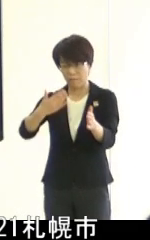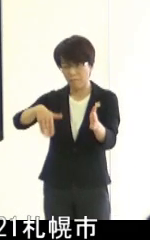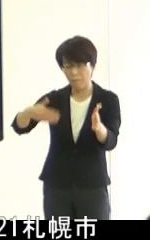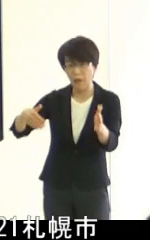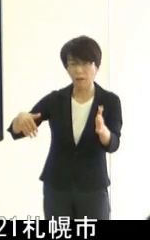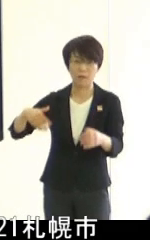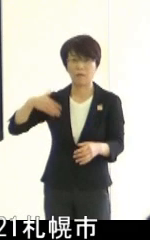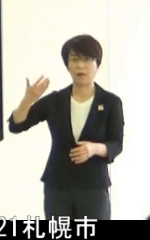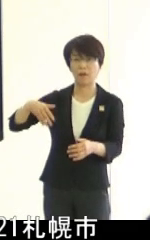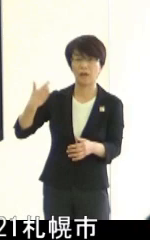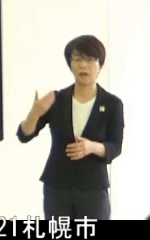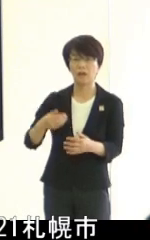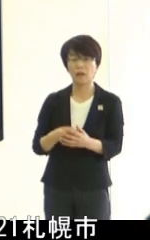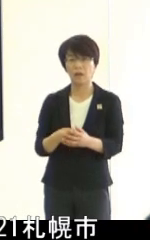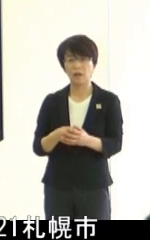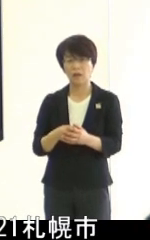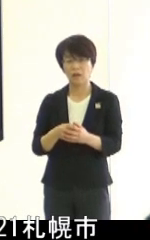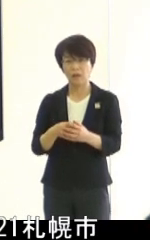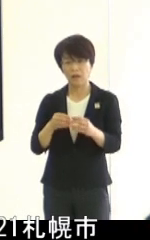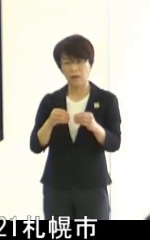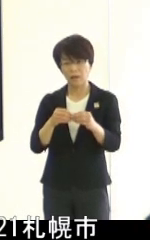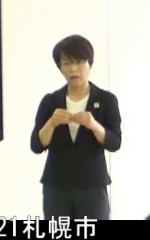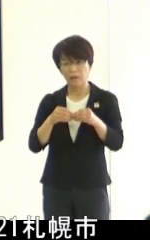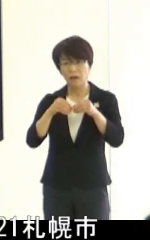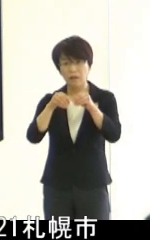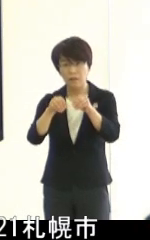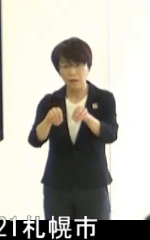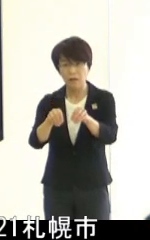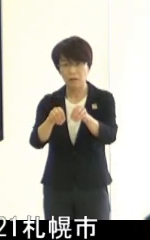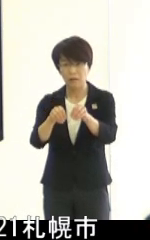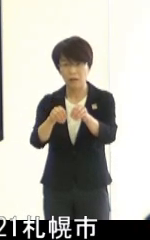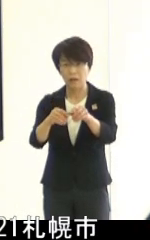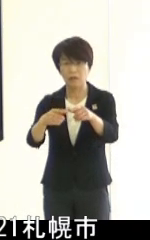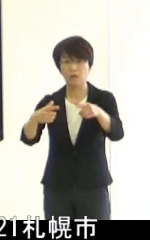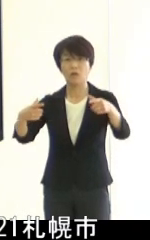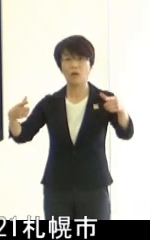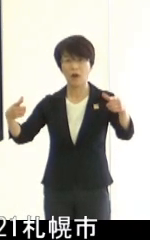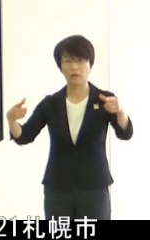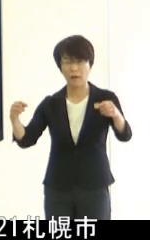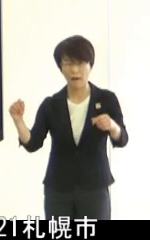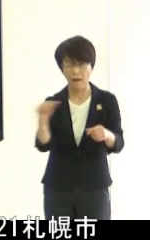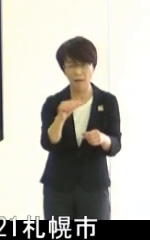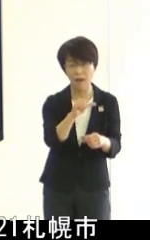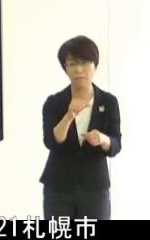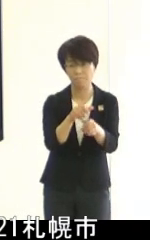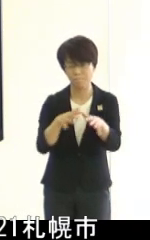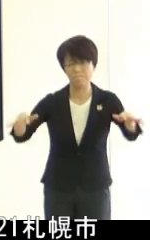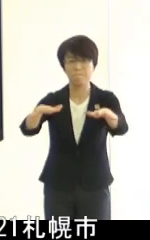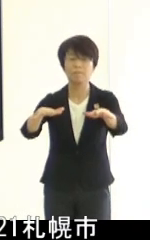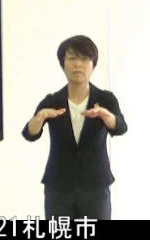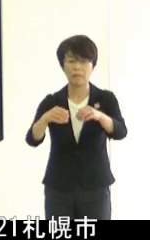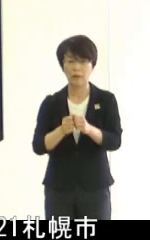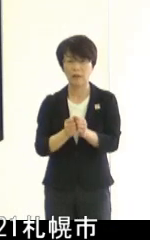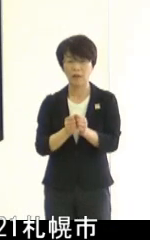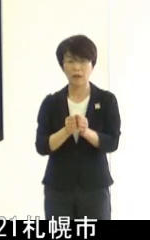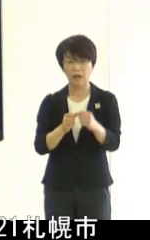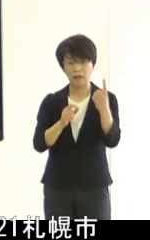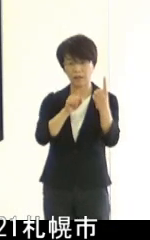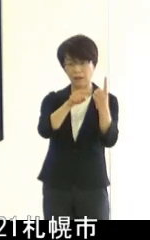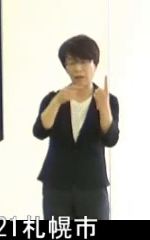非常に今感染が広がるスピードが速いというふうに言われております1.7倍